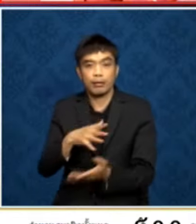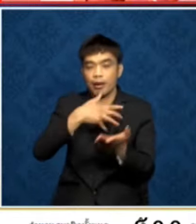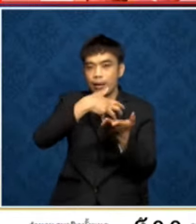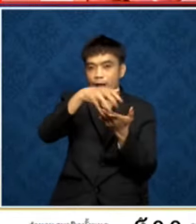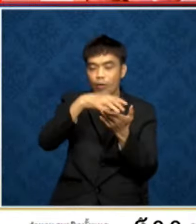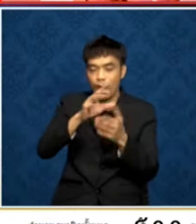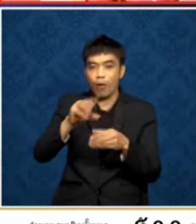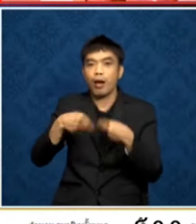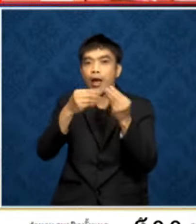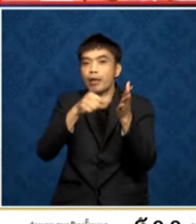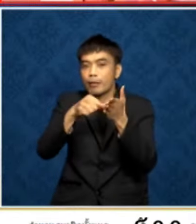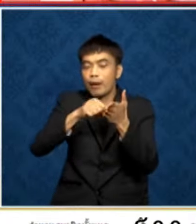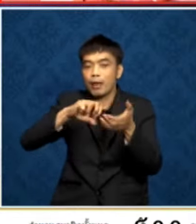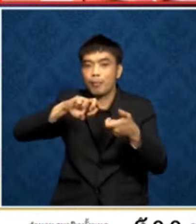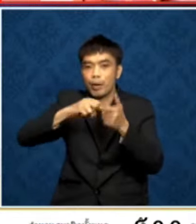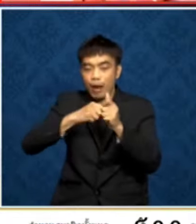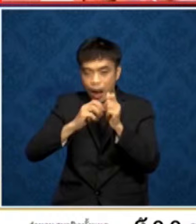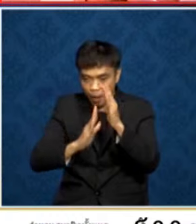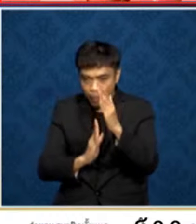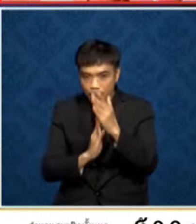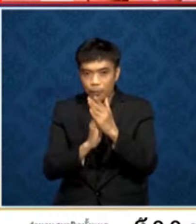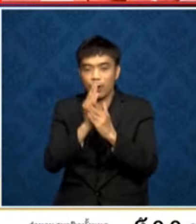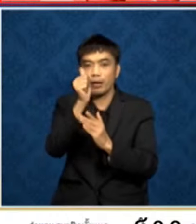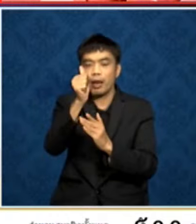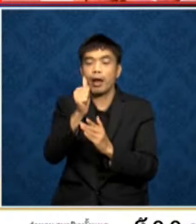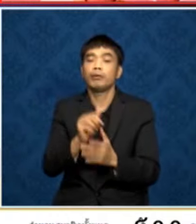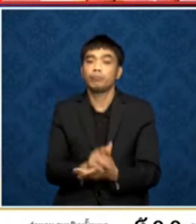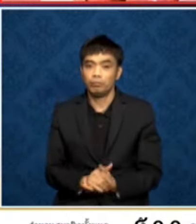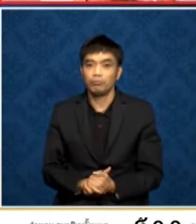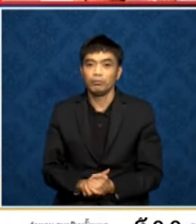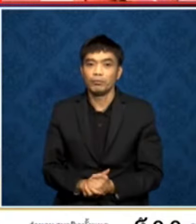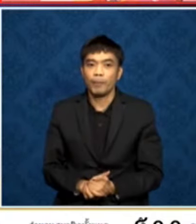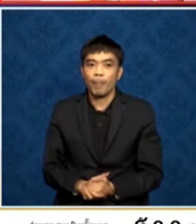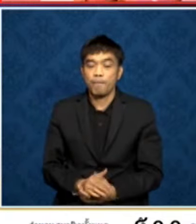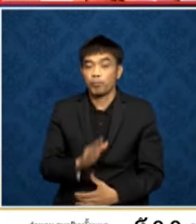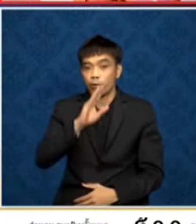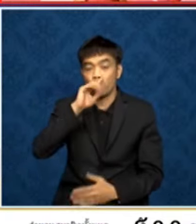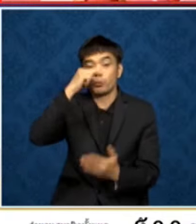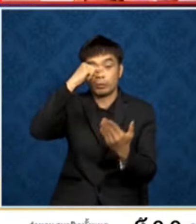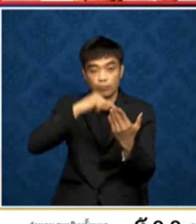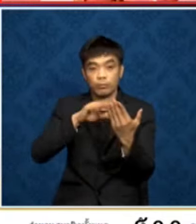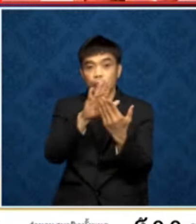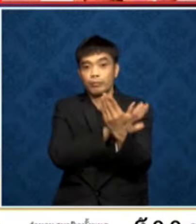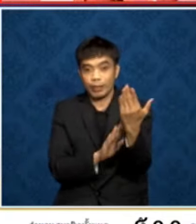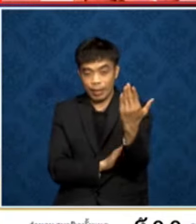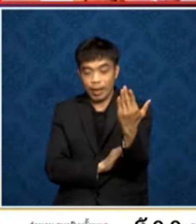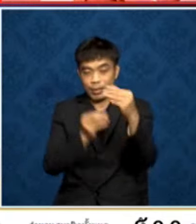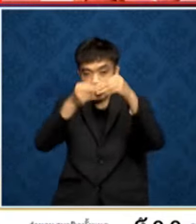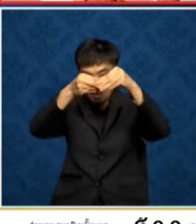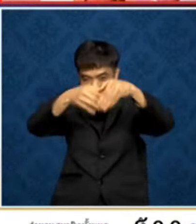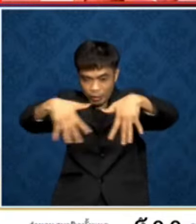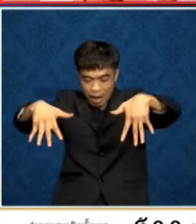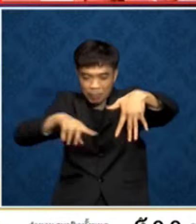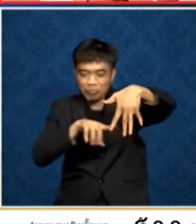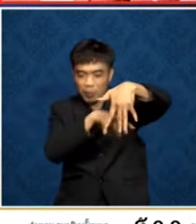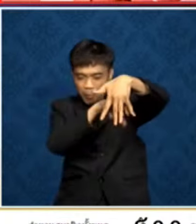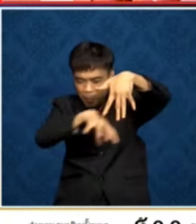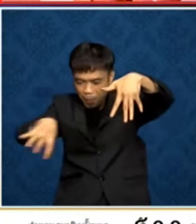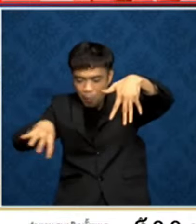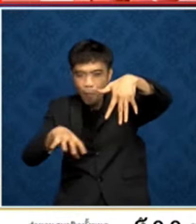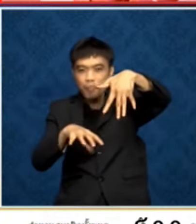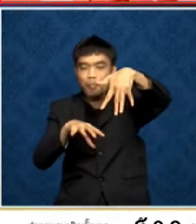ผลได้จริงในโครงสร้างที่ชำรุดแบบนี้นะคะท่านประธานเมื่อประเทศไทยอยู่บนโครงสร้างลักษณะเช่นนี้จึง